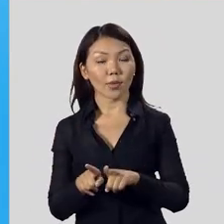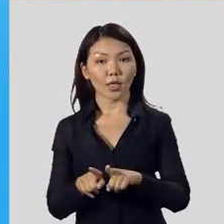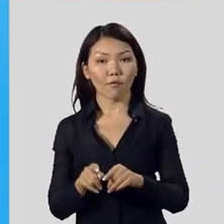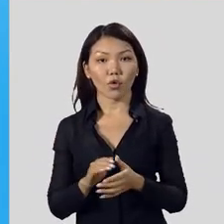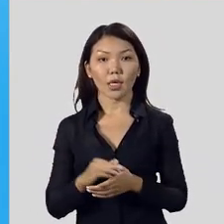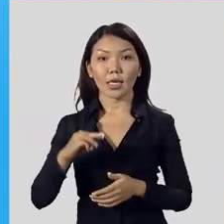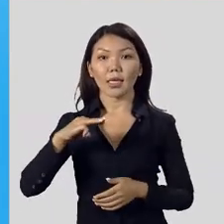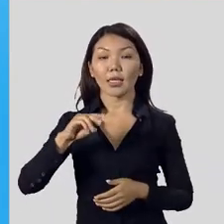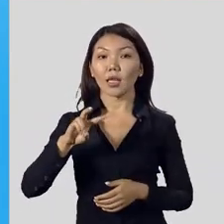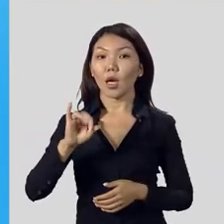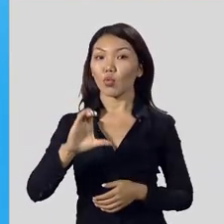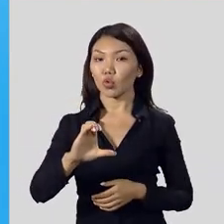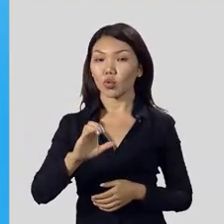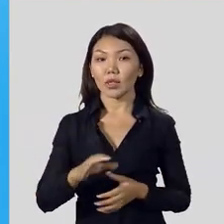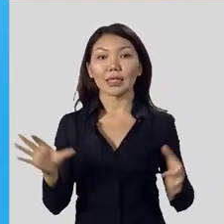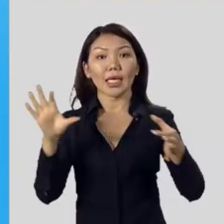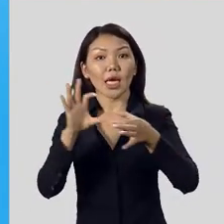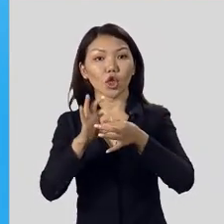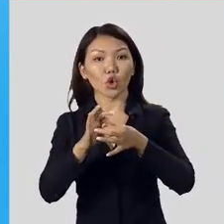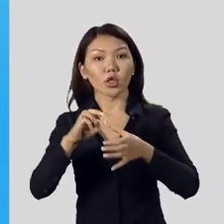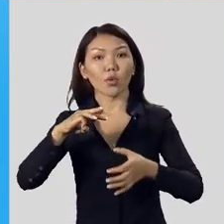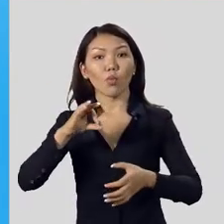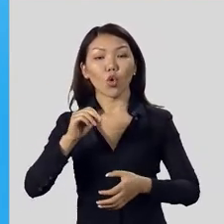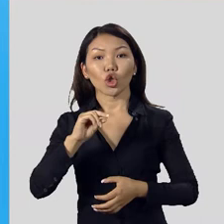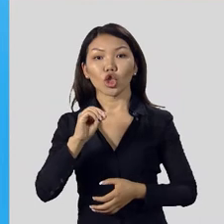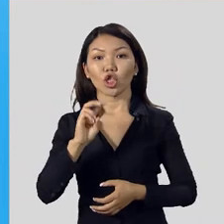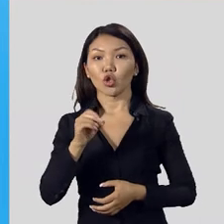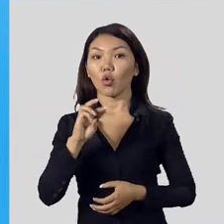того, таламус соединен с мозжечком,